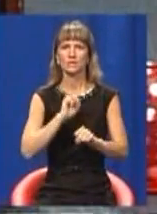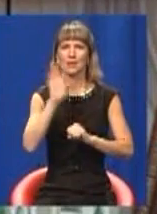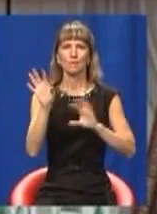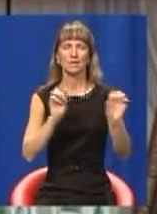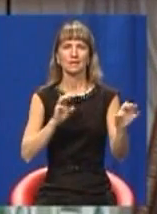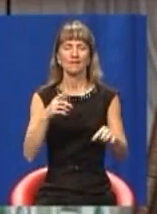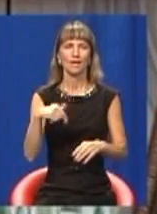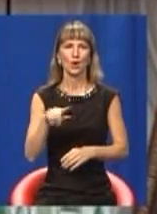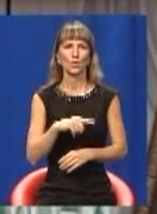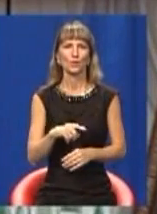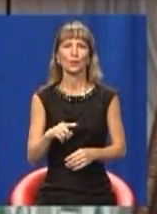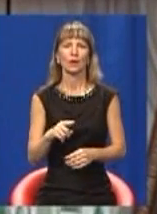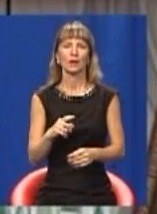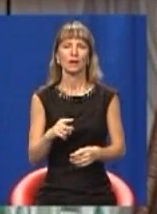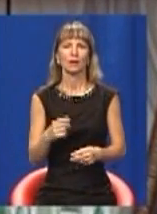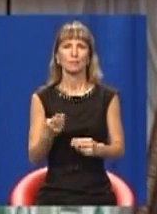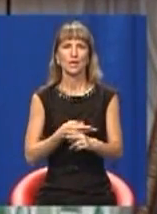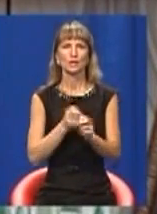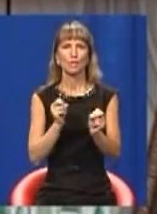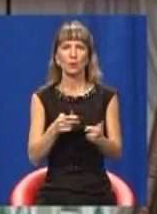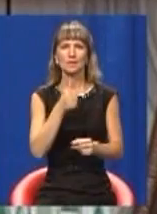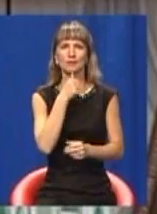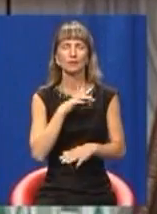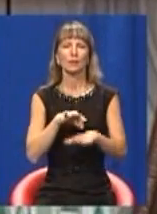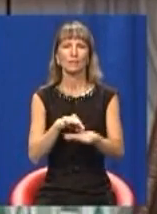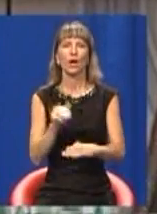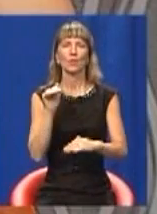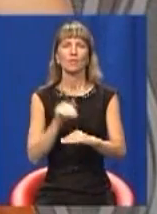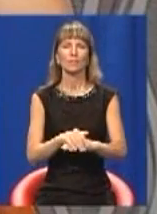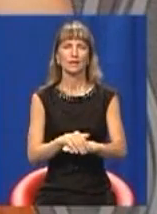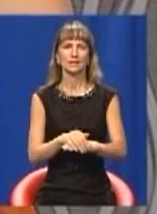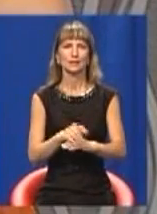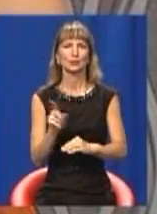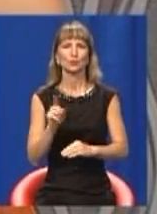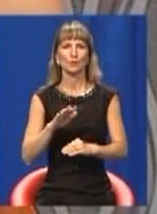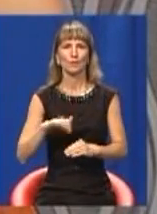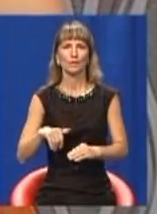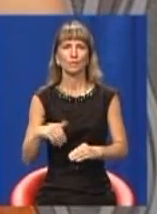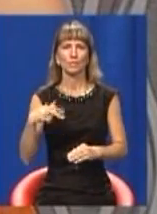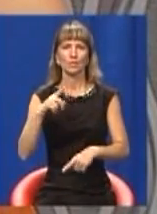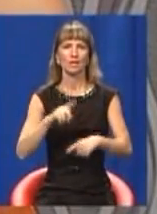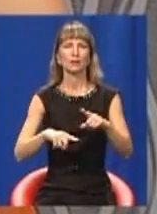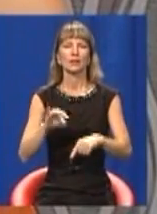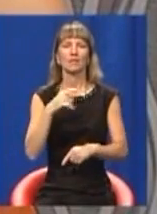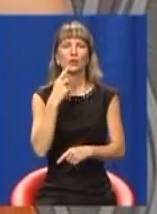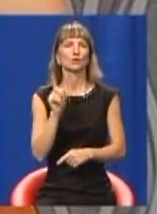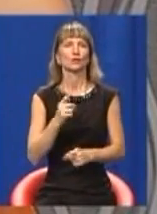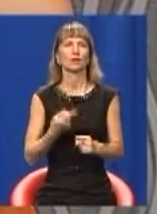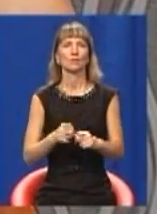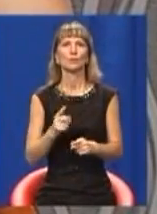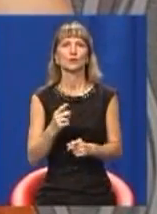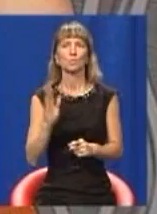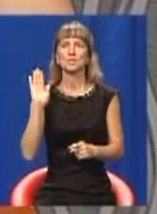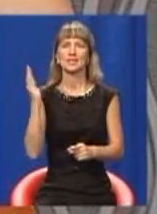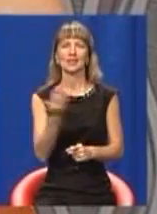навколо її. Уяви собі, начебто безпечний експеримент проводиш, а виявляється, що бац, і потім приходять батьки і кажуть, а що воно таке, чому